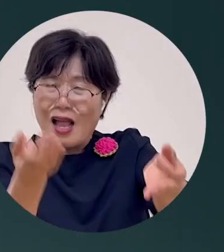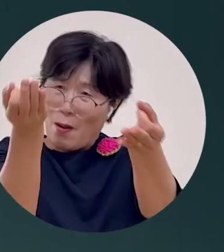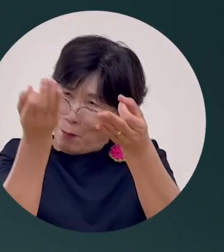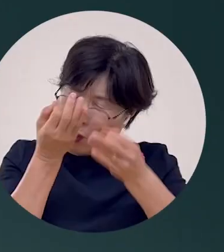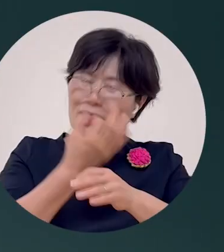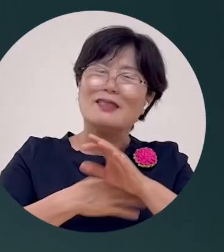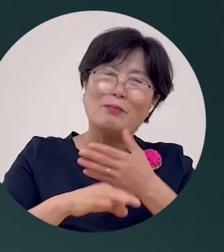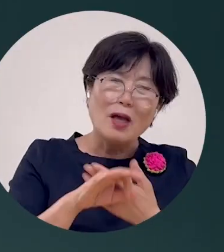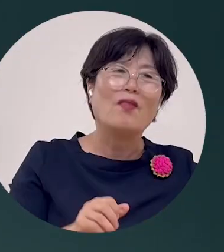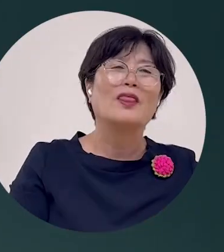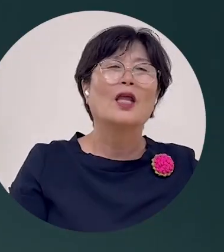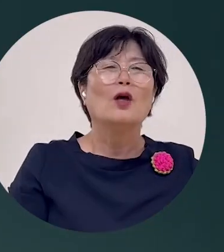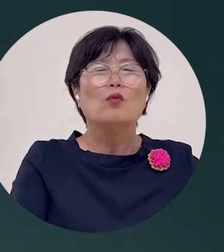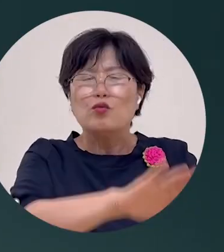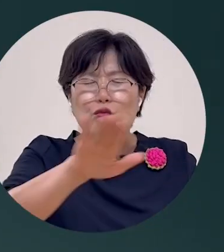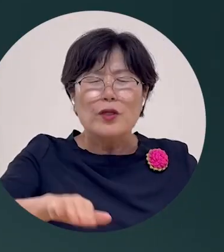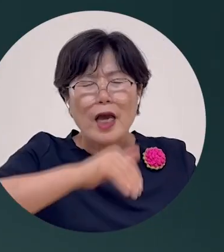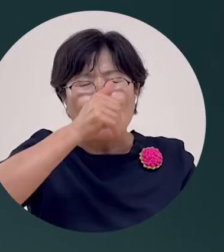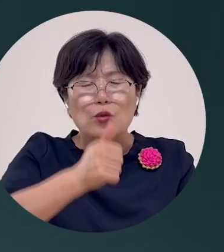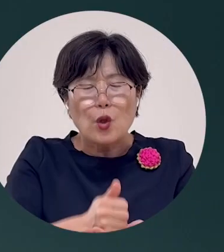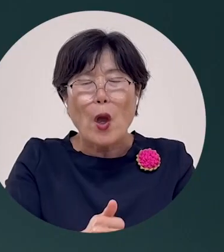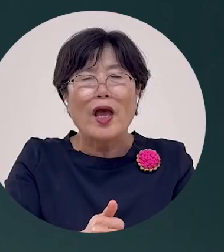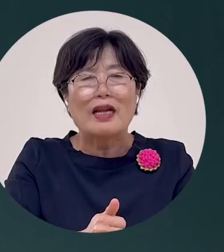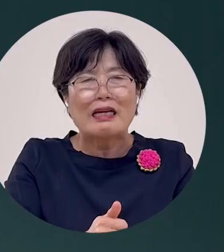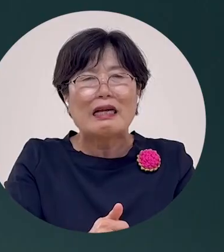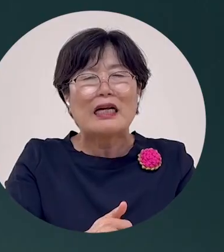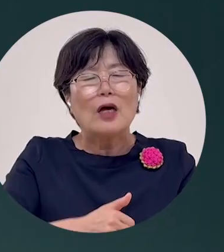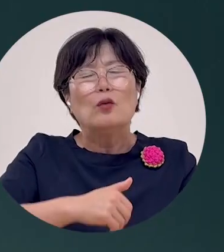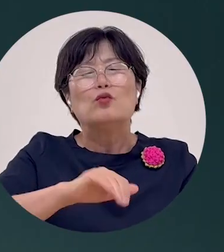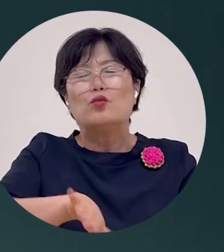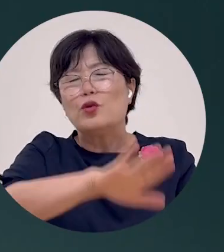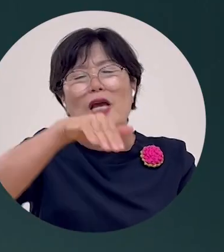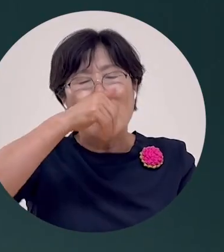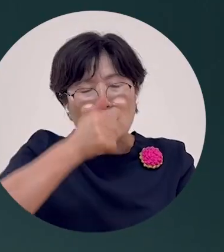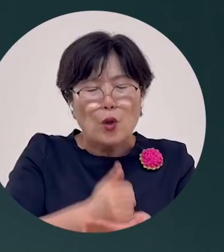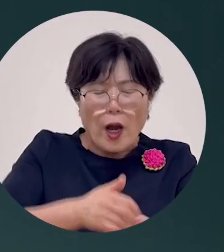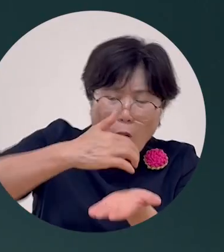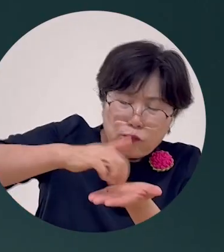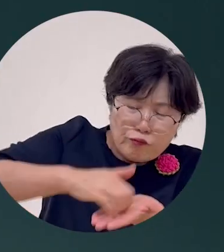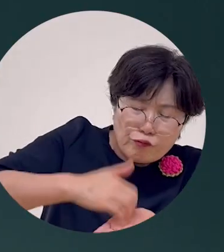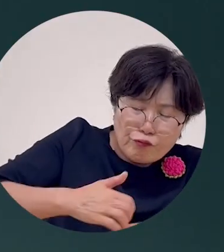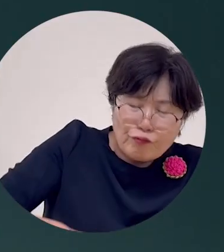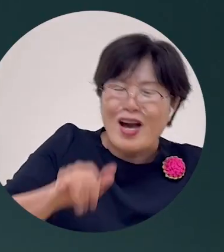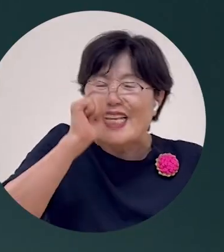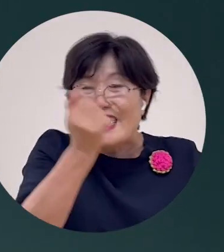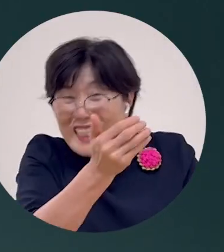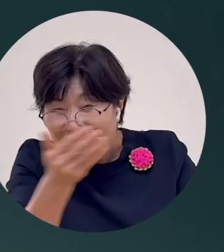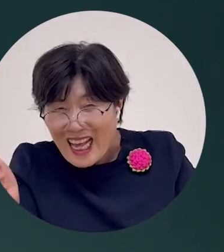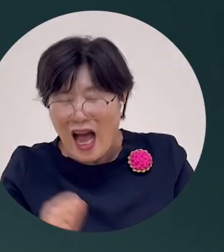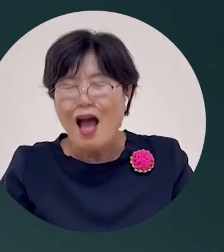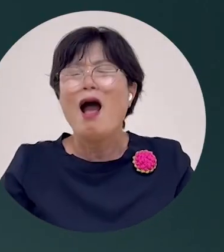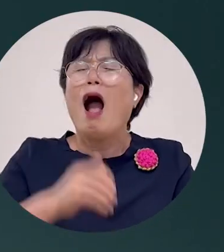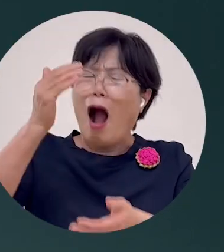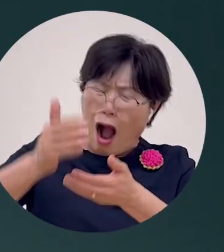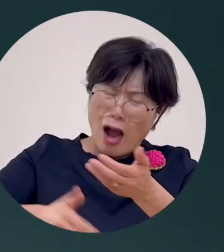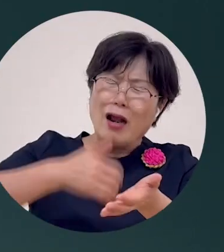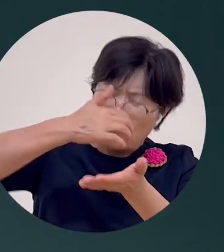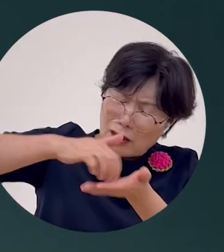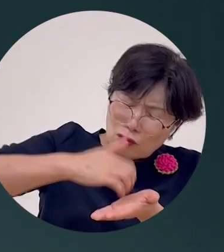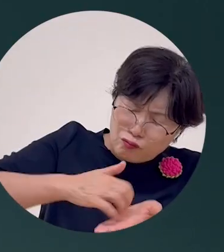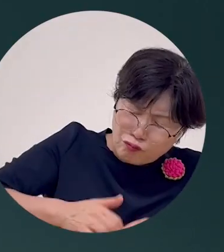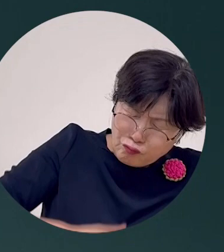여러분 모든 죄가 정확히 카운트 될까요? 안 될까요? 여러분 카운트 돼요. 계수돼요.